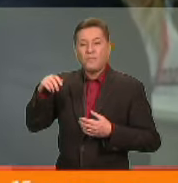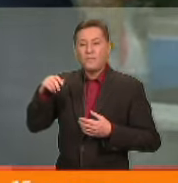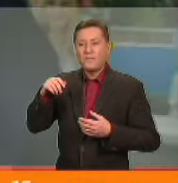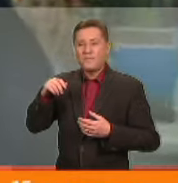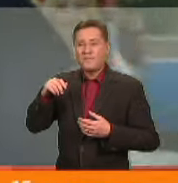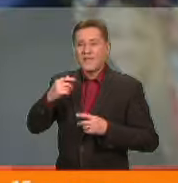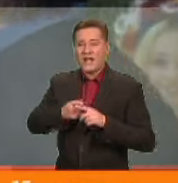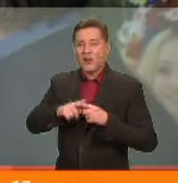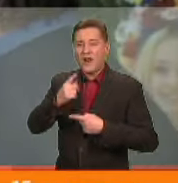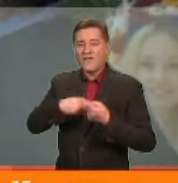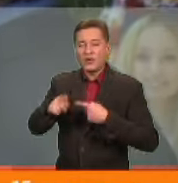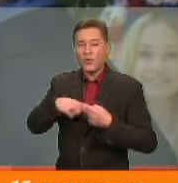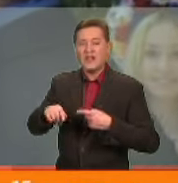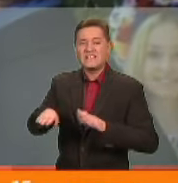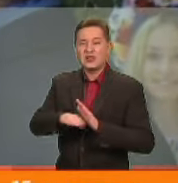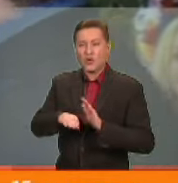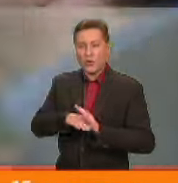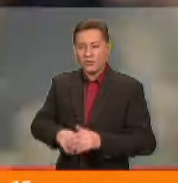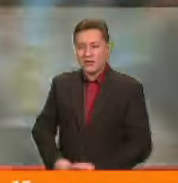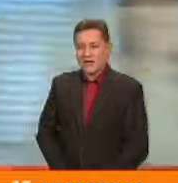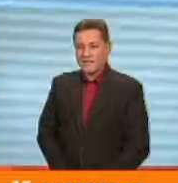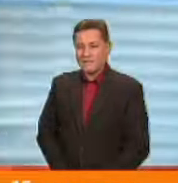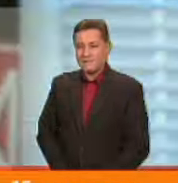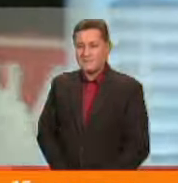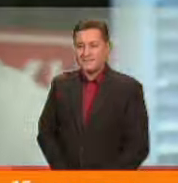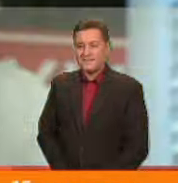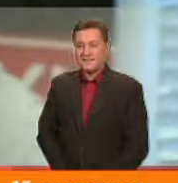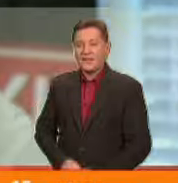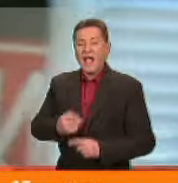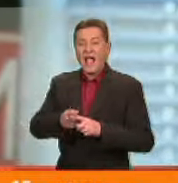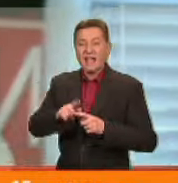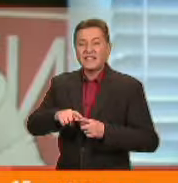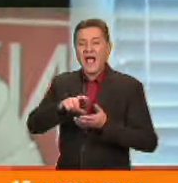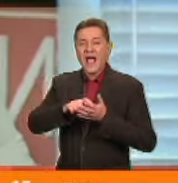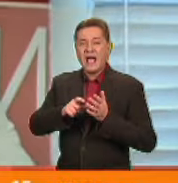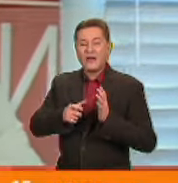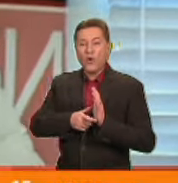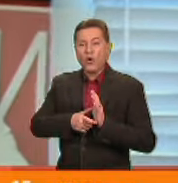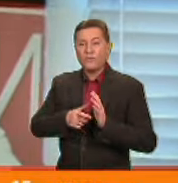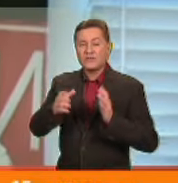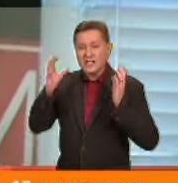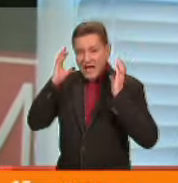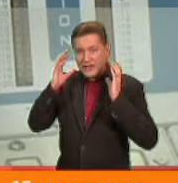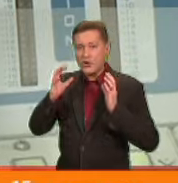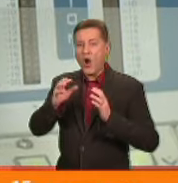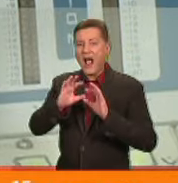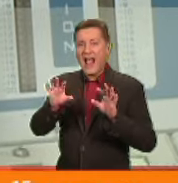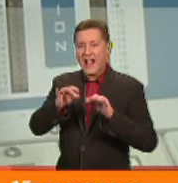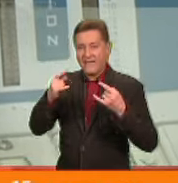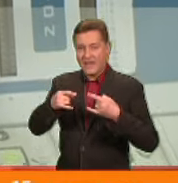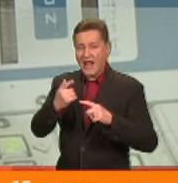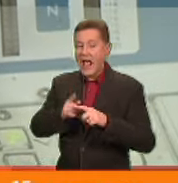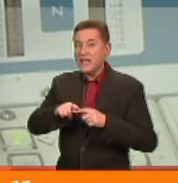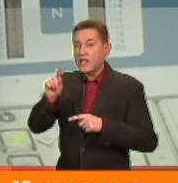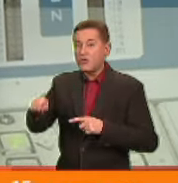работало, поставь пластинки. Да, и бабки платят. Вот вся, я еще пришел-то, все не мотыгой махать. Это то,